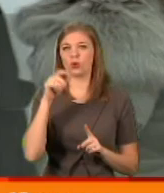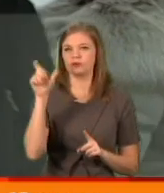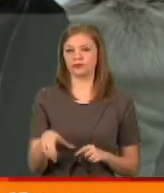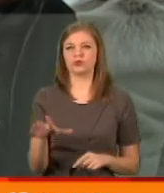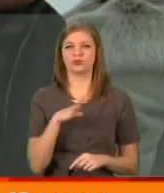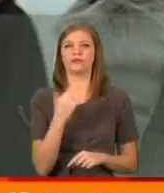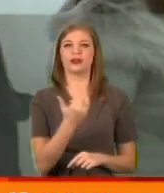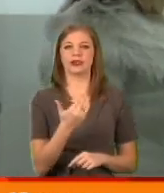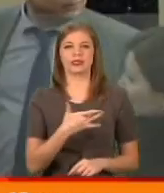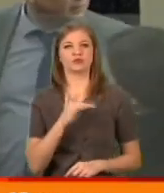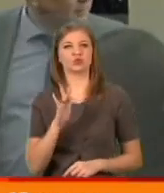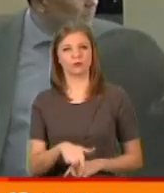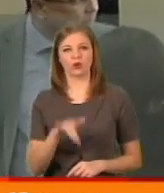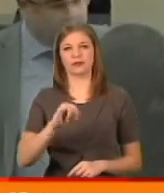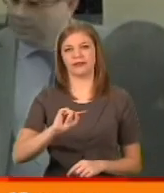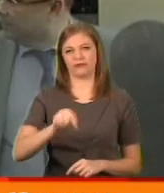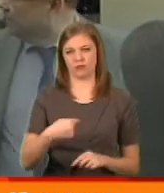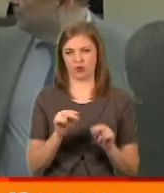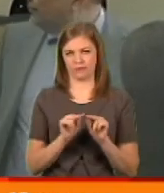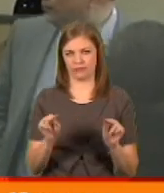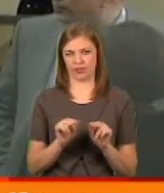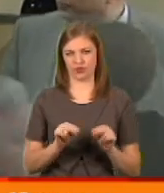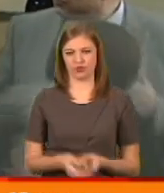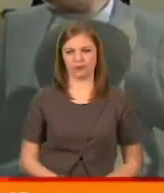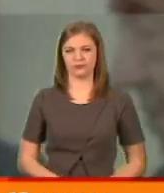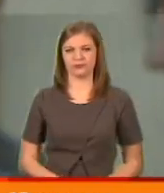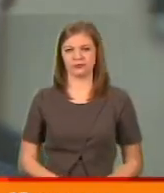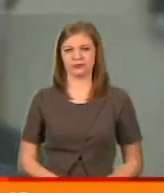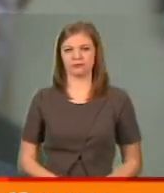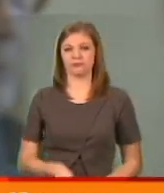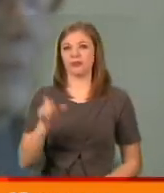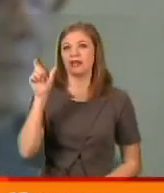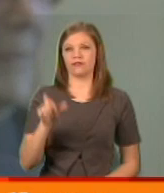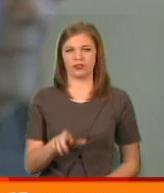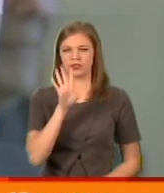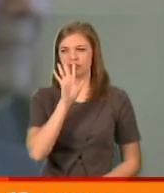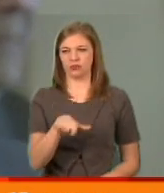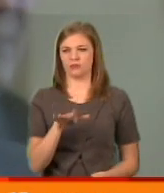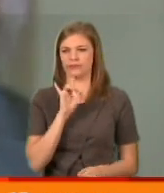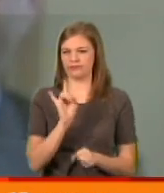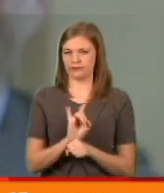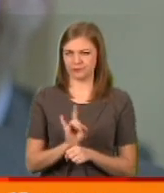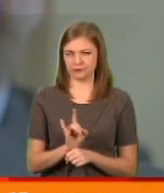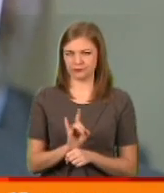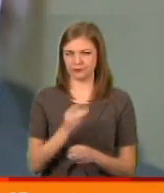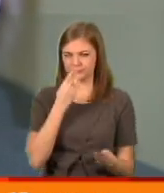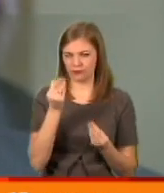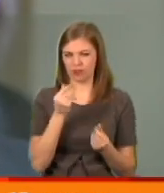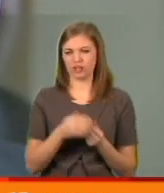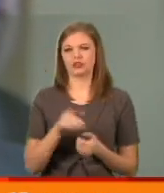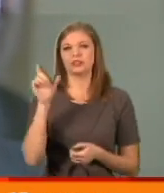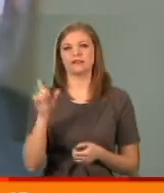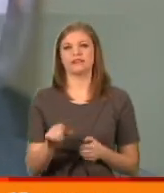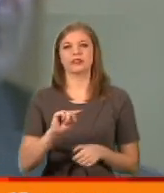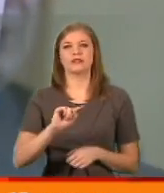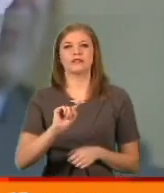був їхнім суворим і вимогливим викладачем. Він не терпів фальші. От він